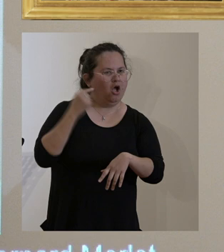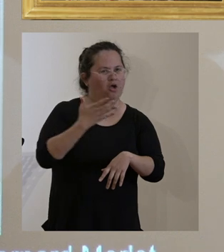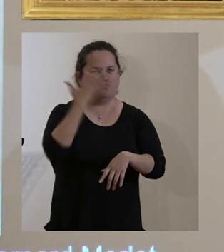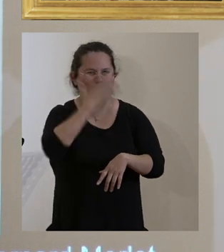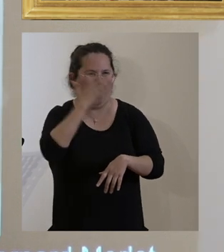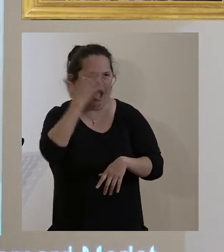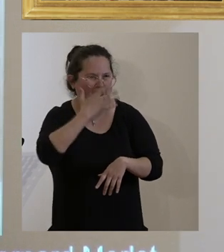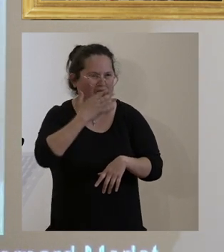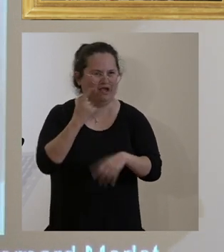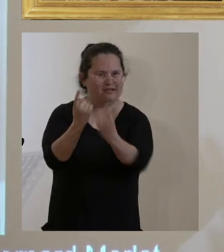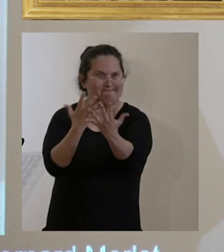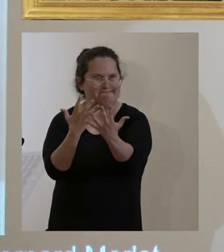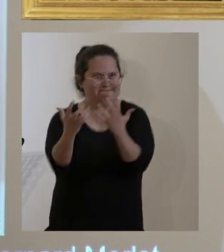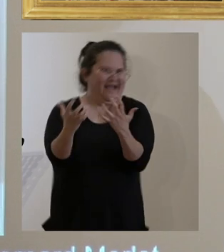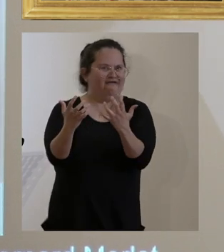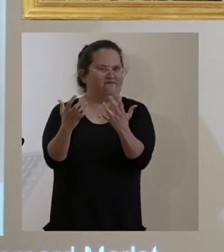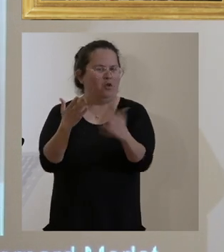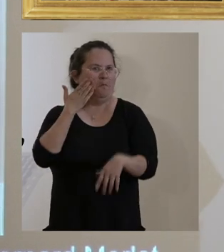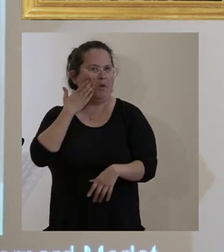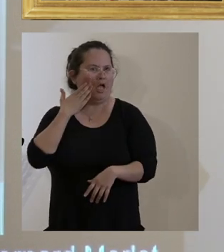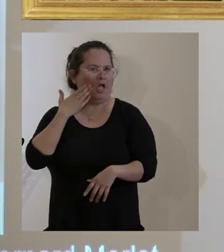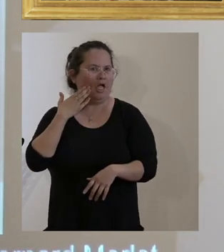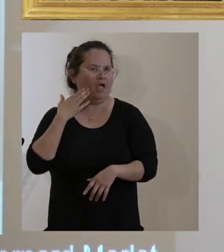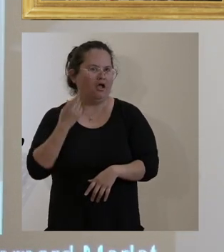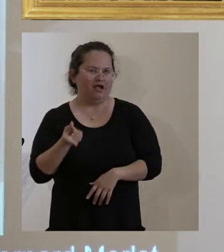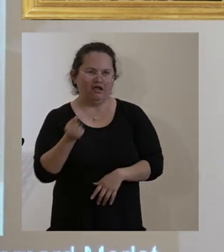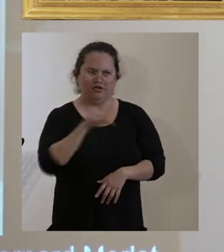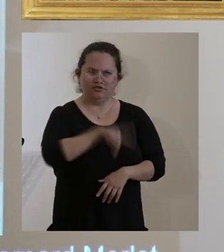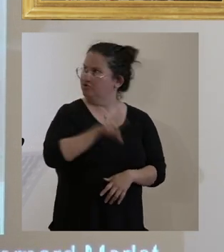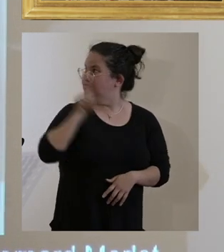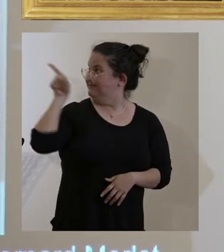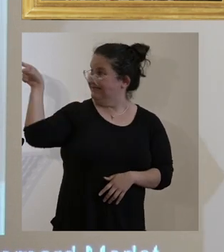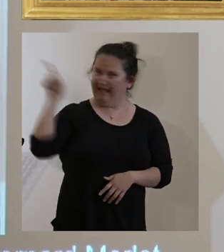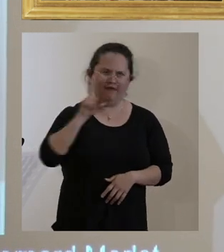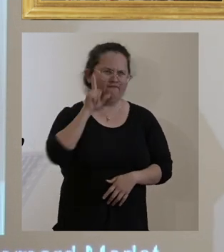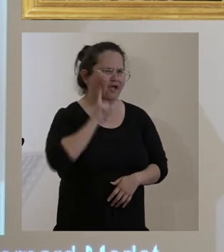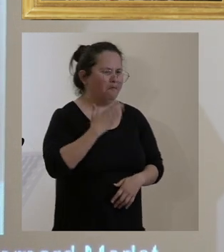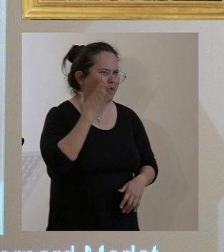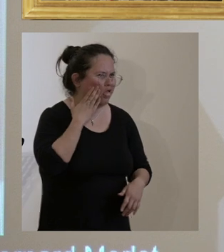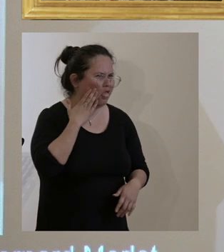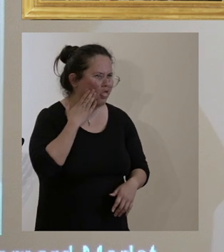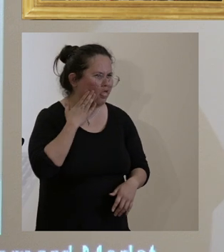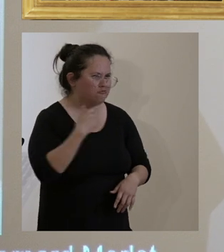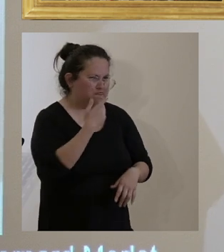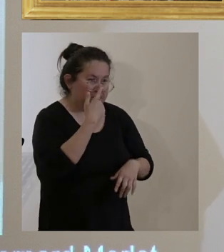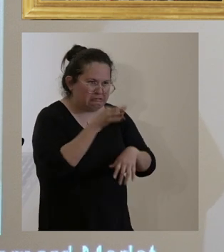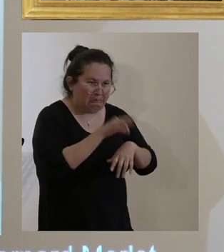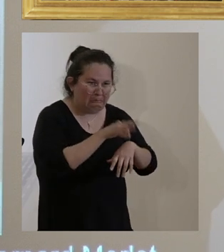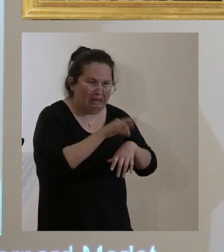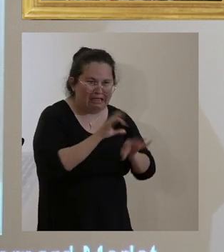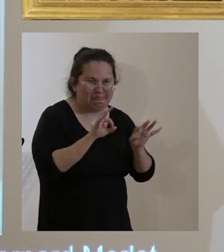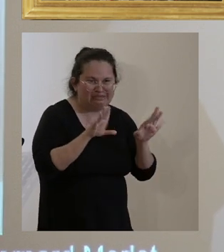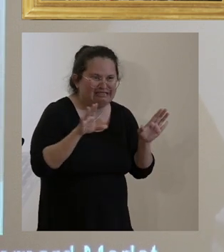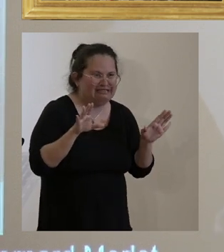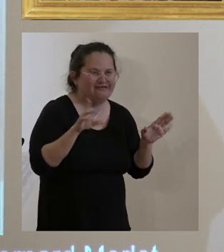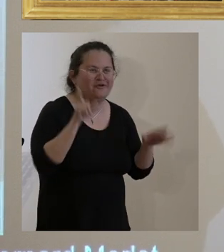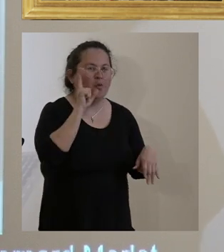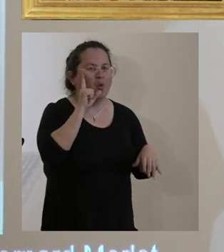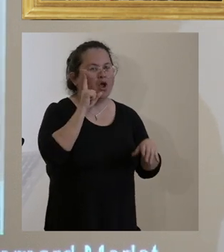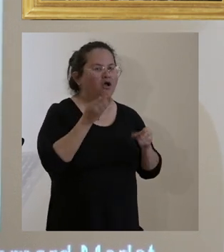Marguerite d'Heurbrouck est d'une blancheur presque maladive, on va dire. D'ailleurs, elle doit être vraisemblablement poudrée, tout comme ses